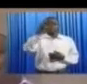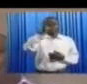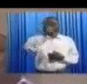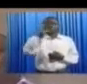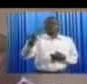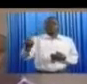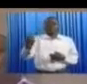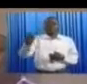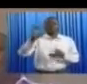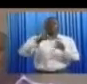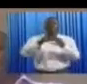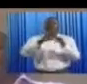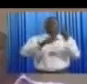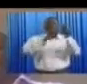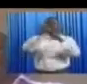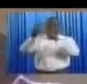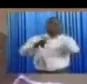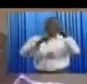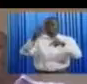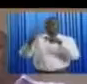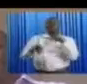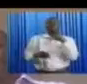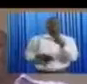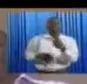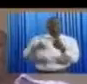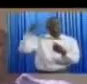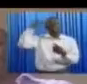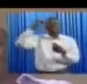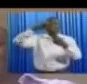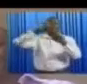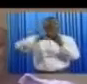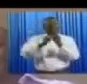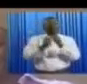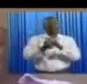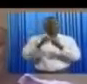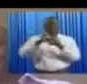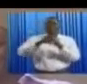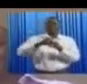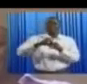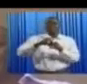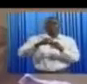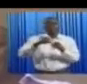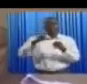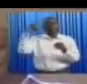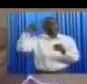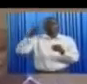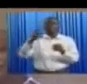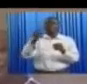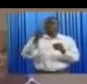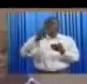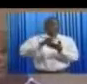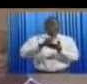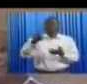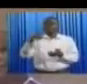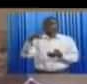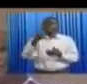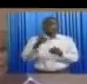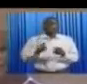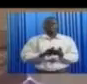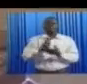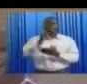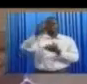de la population estime qu'il y a un problème de circulation illicite et d'utilisation d'armes légères au niveau de notre